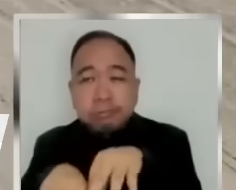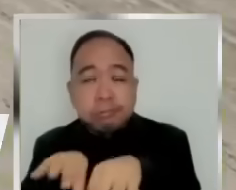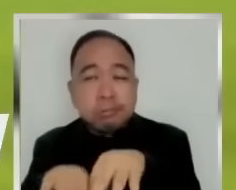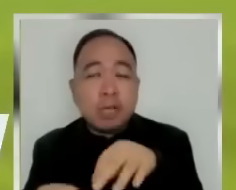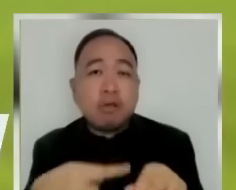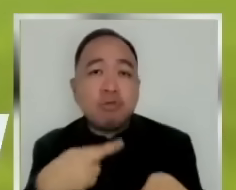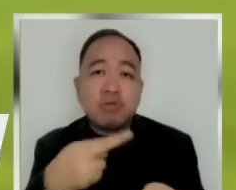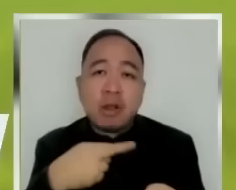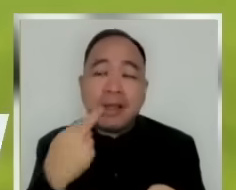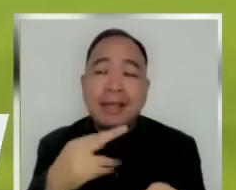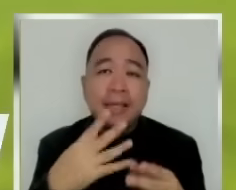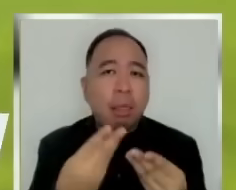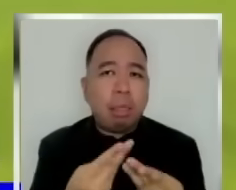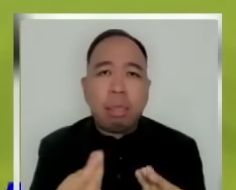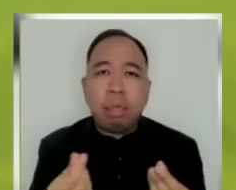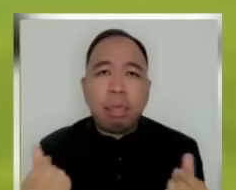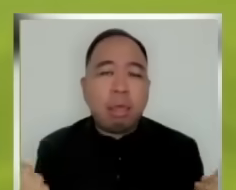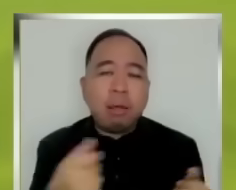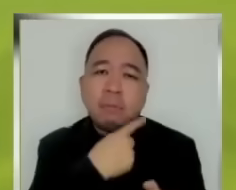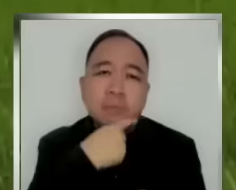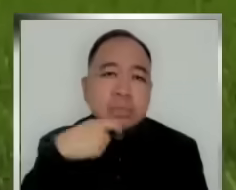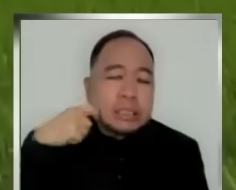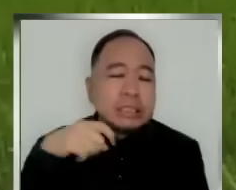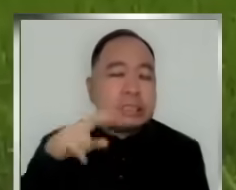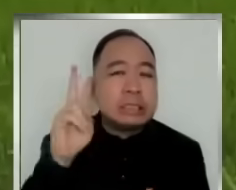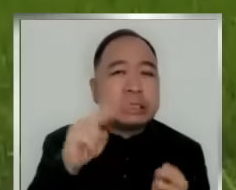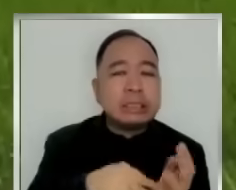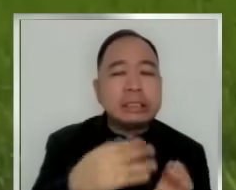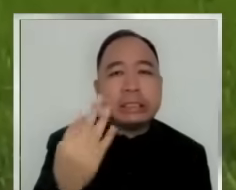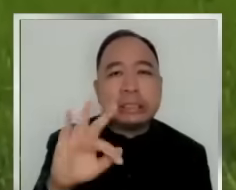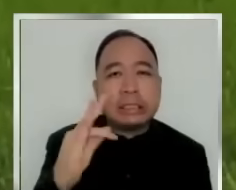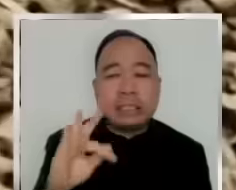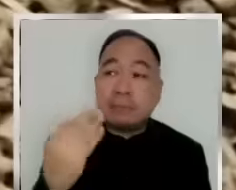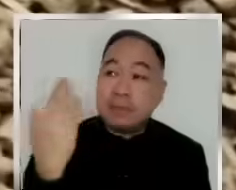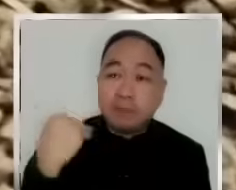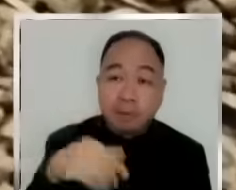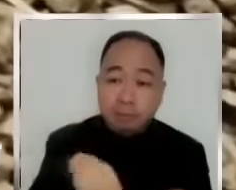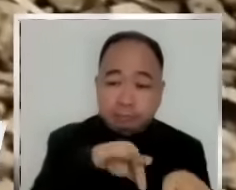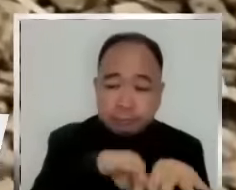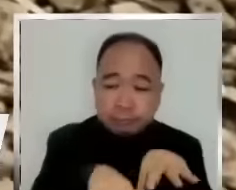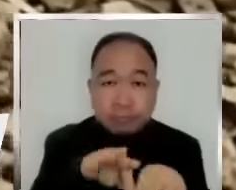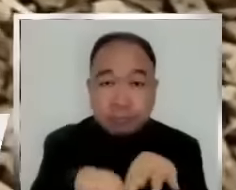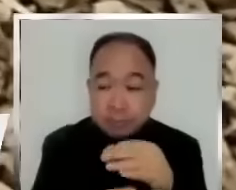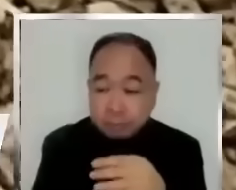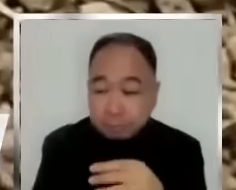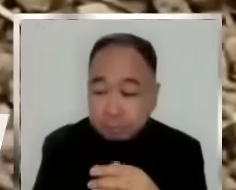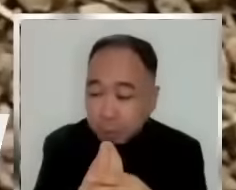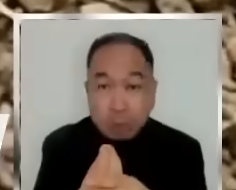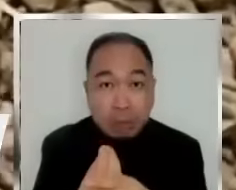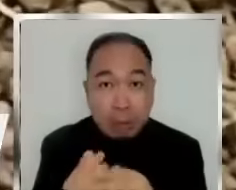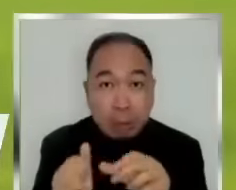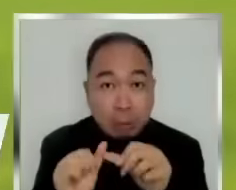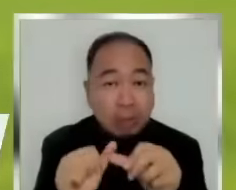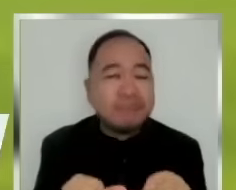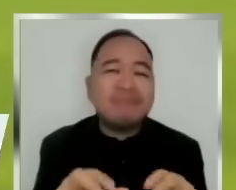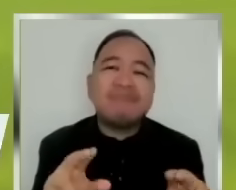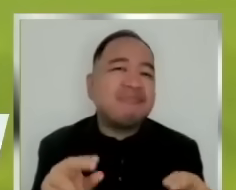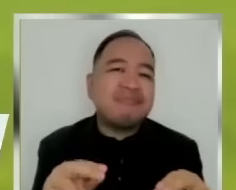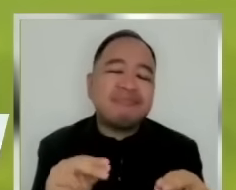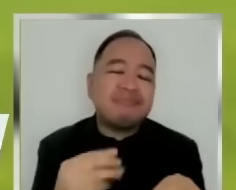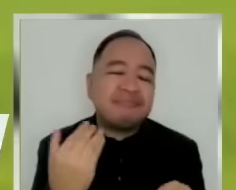Nino, ma'am, yung mga palay maliliit pa, hindi nakatubo kasi naanuhan na siya ng init tapos hindi